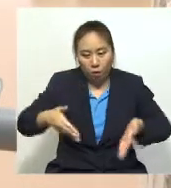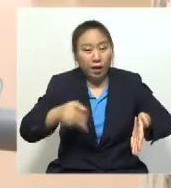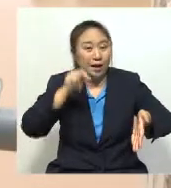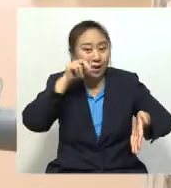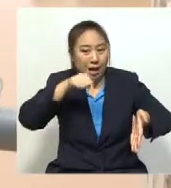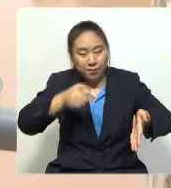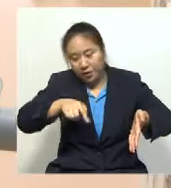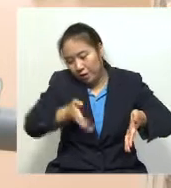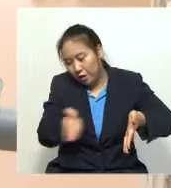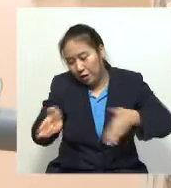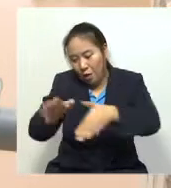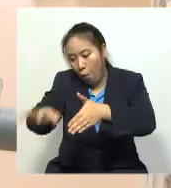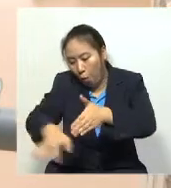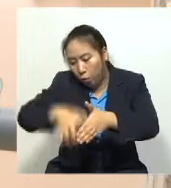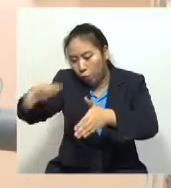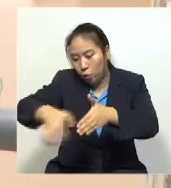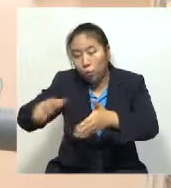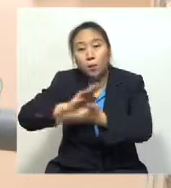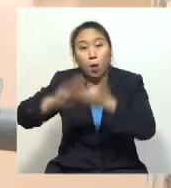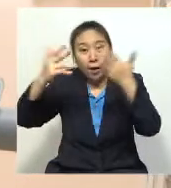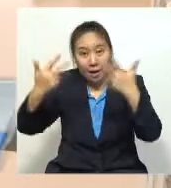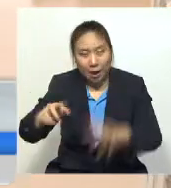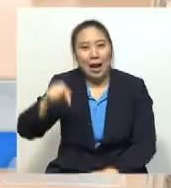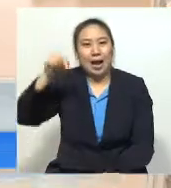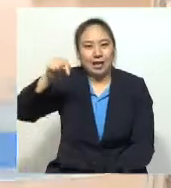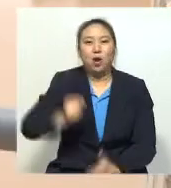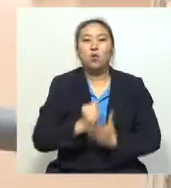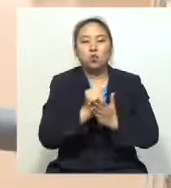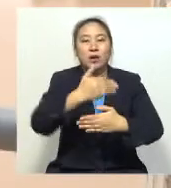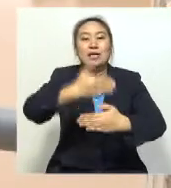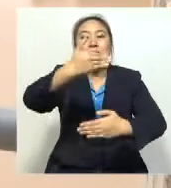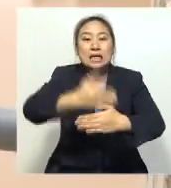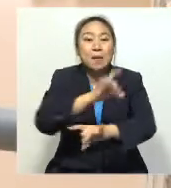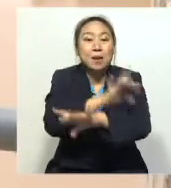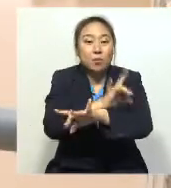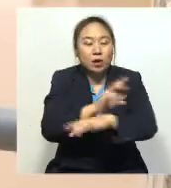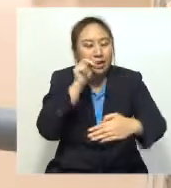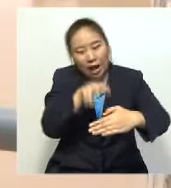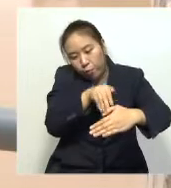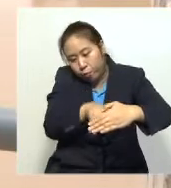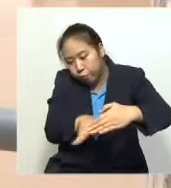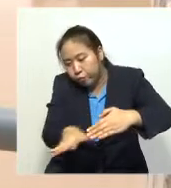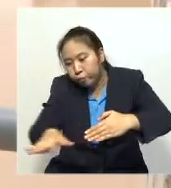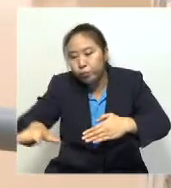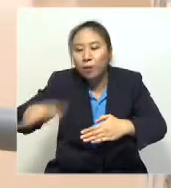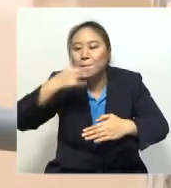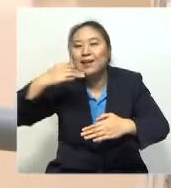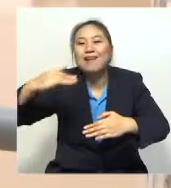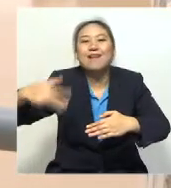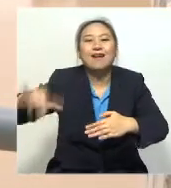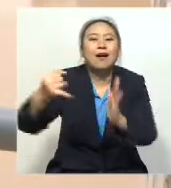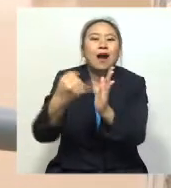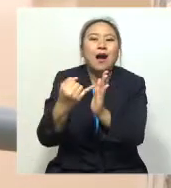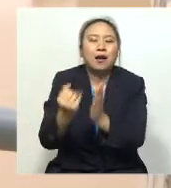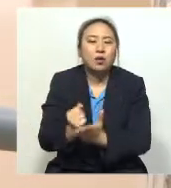ชลประทานเสร็จสิ้นแล้วจุดนี้ค่ะจะเป็นตัวช่วยระบายน้ำจากเขื่อนเพชรแล้วผันลงสู่ทะเลโดยตรงซึ่งจะช่วยบรรเทาปริมาณน้ำที่